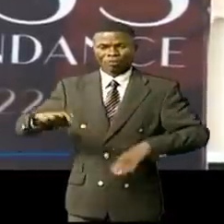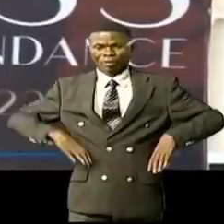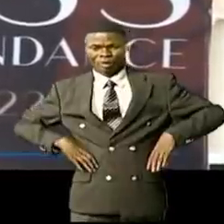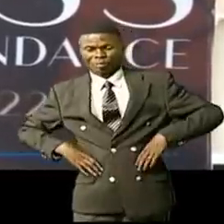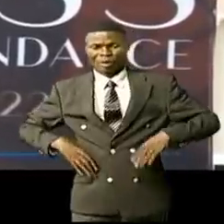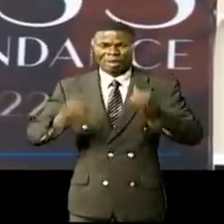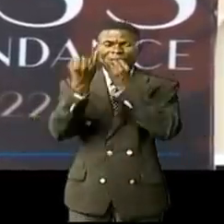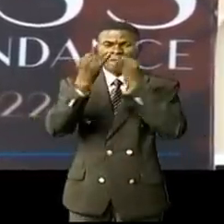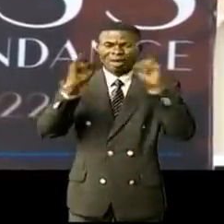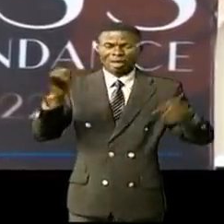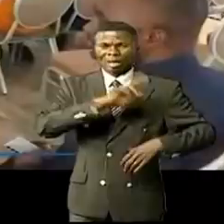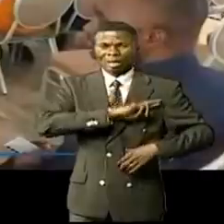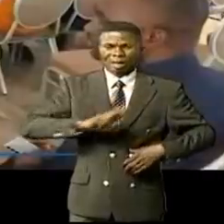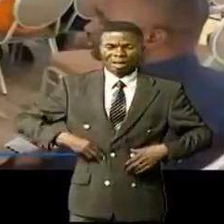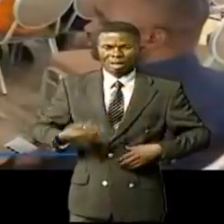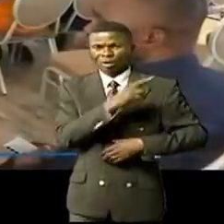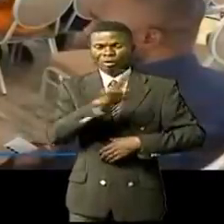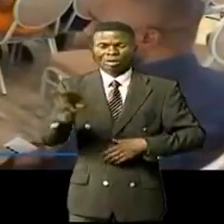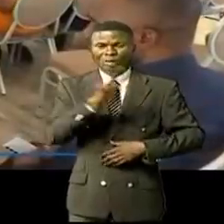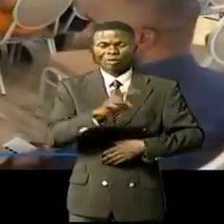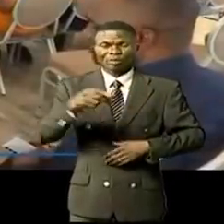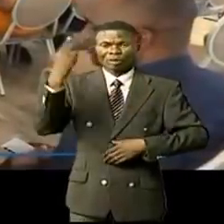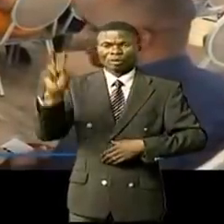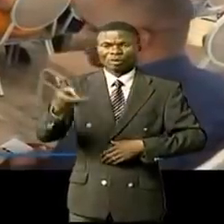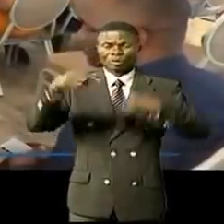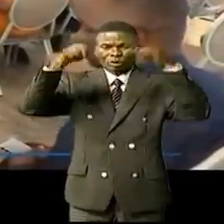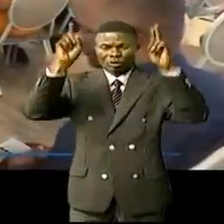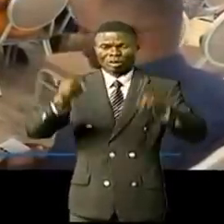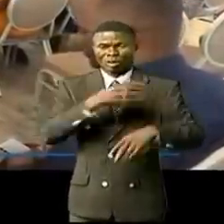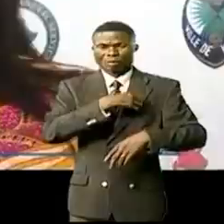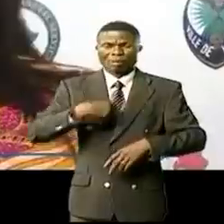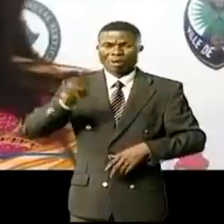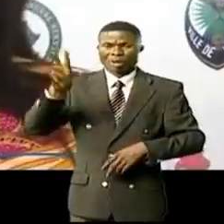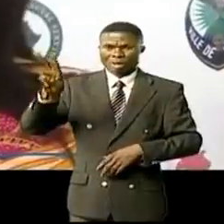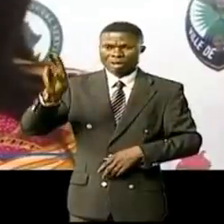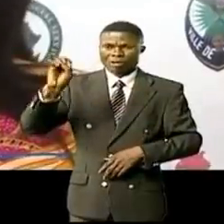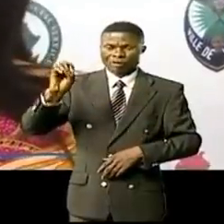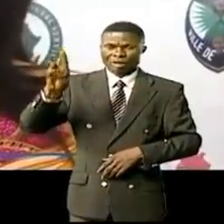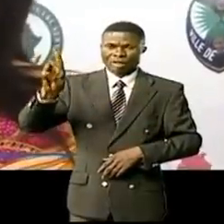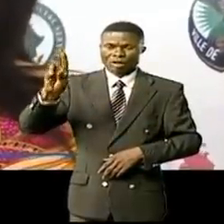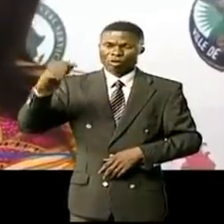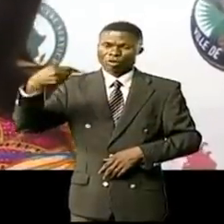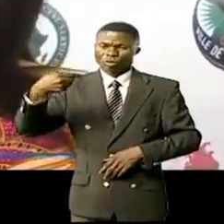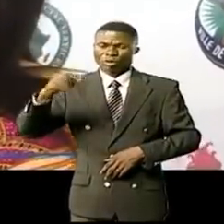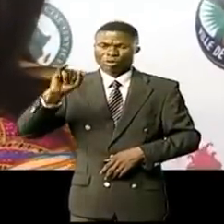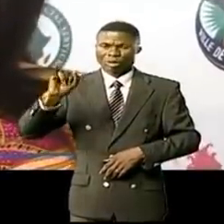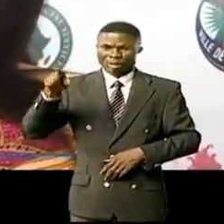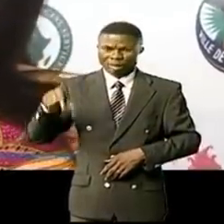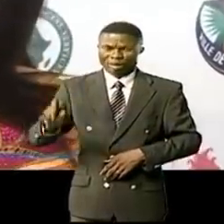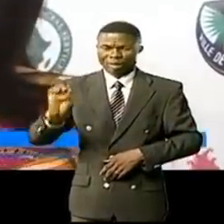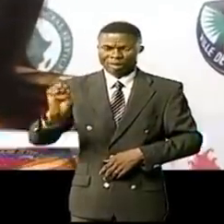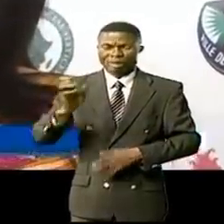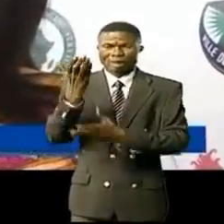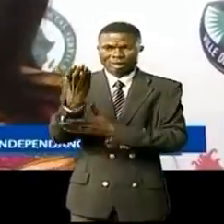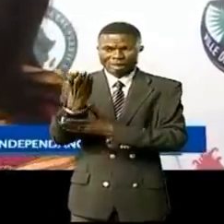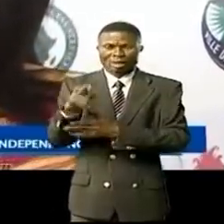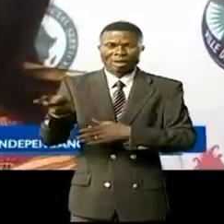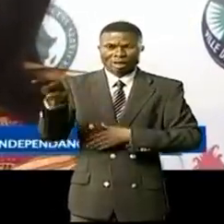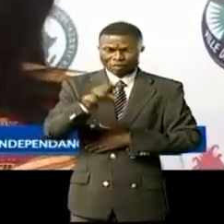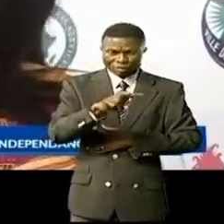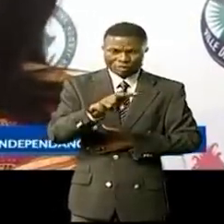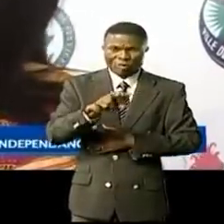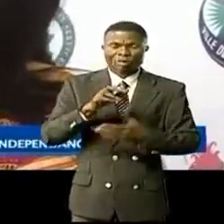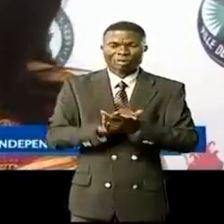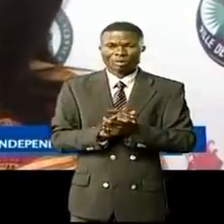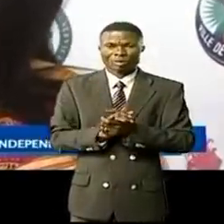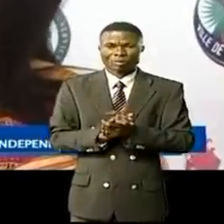Indépendance RDC 2022, deuxième édition, Madame Véronique Kachala. Pour ce lancement, je tiens vraiment à ce que